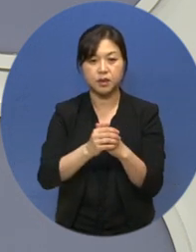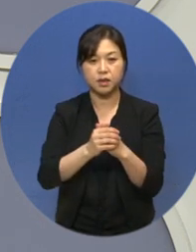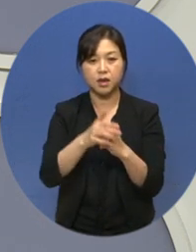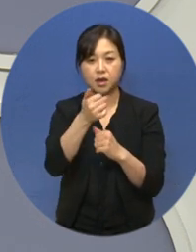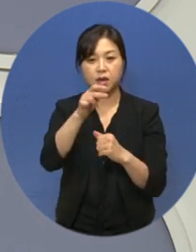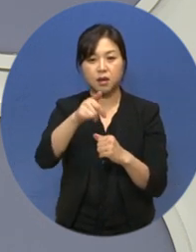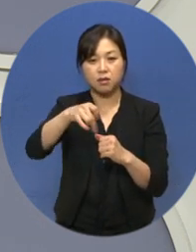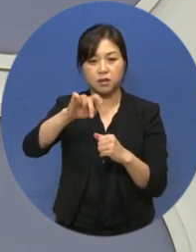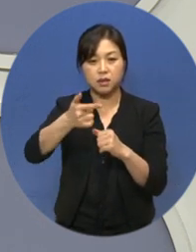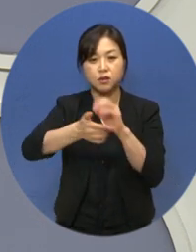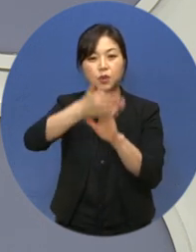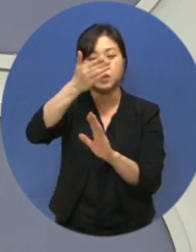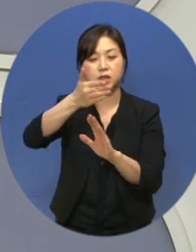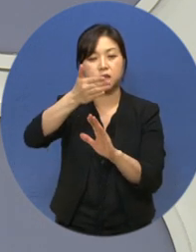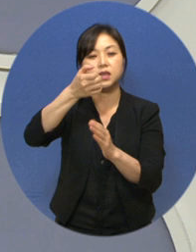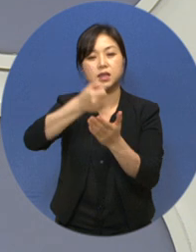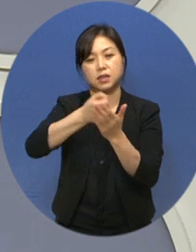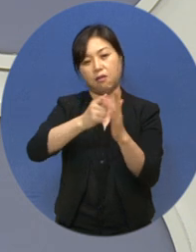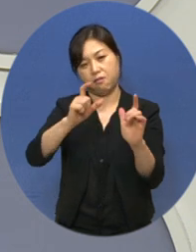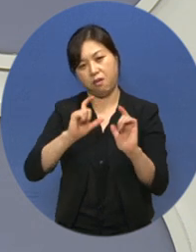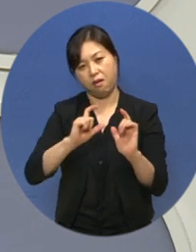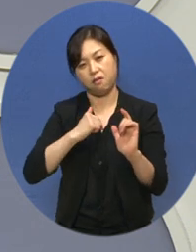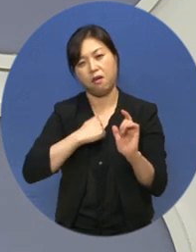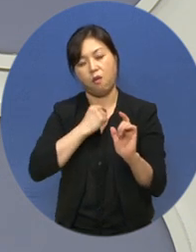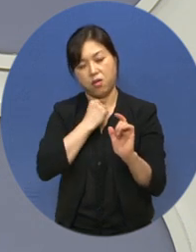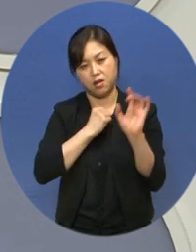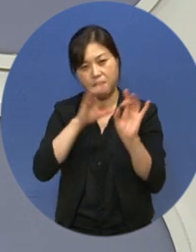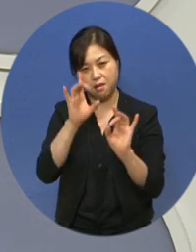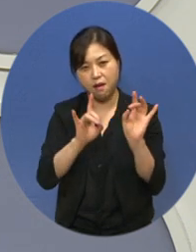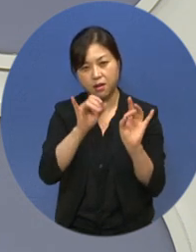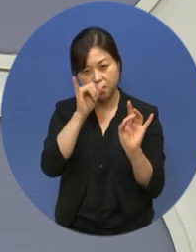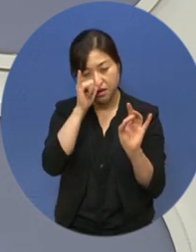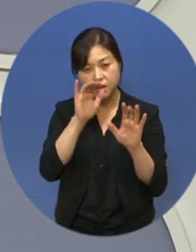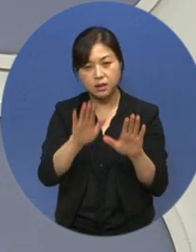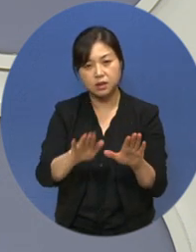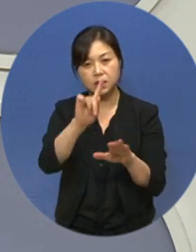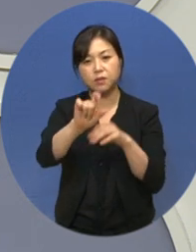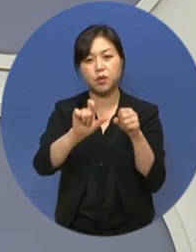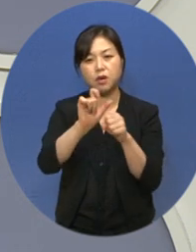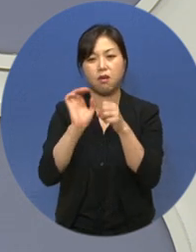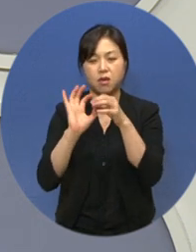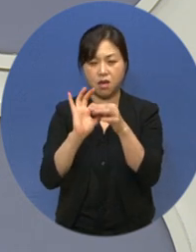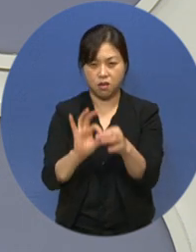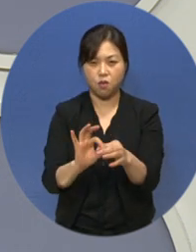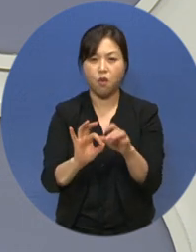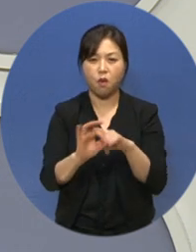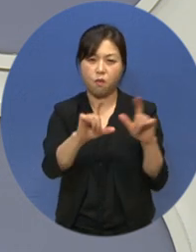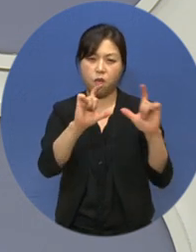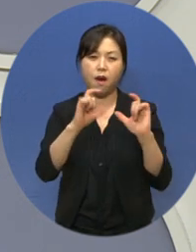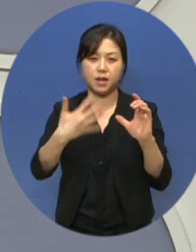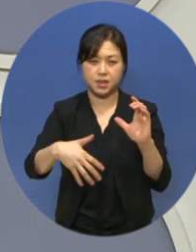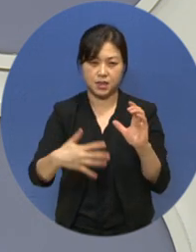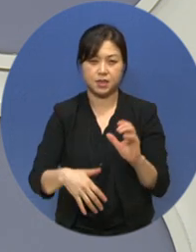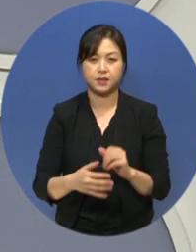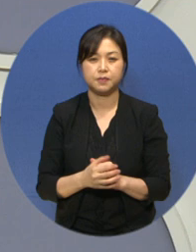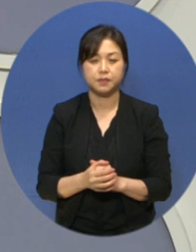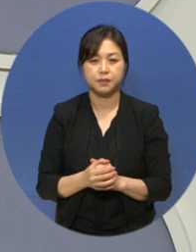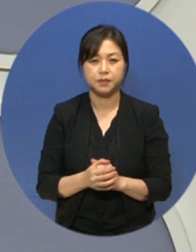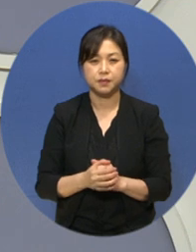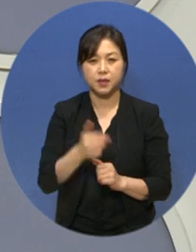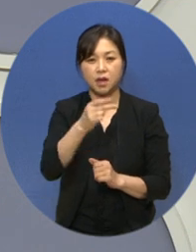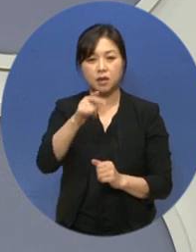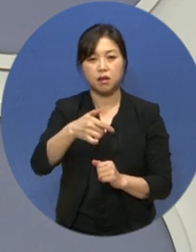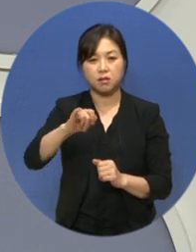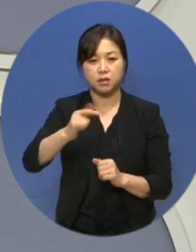염원 입니다 그런 그 혁신도 지정이 염원이 15년째 우리가 이 흡수의 지정 이루어지지 않고 있는데 이런